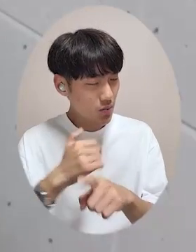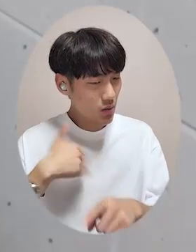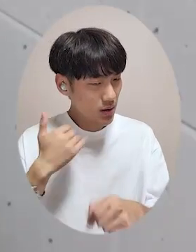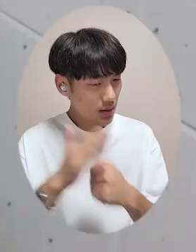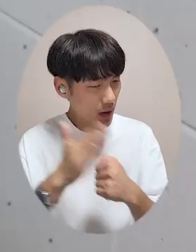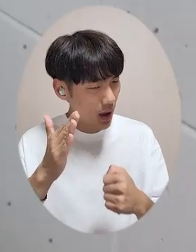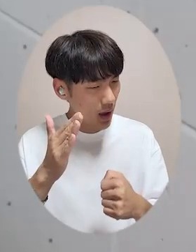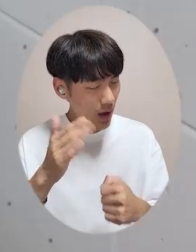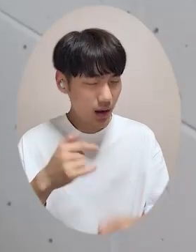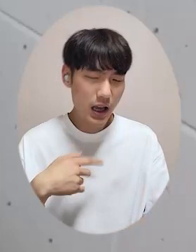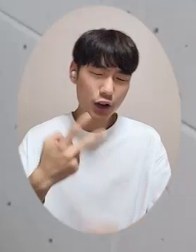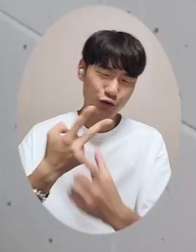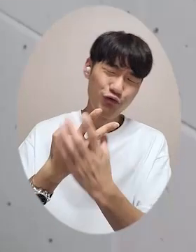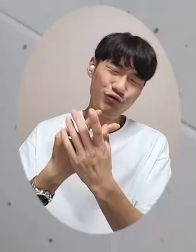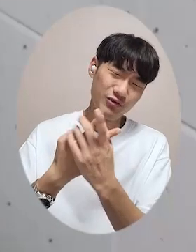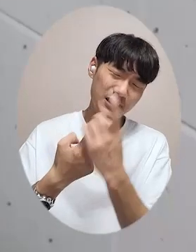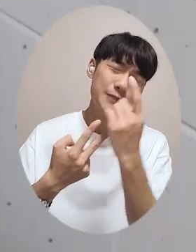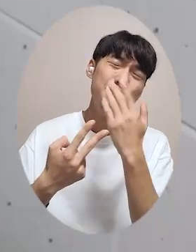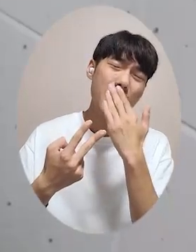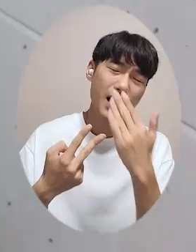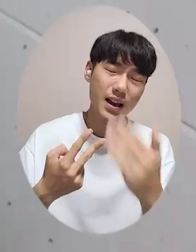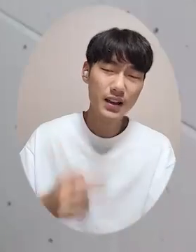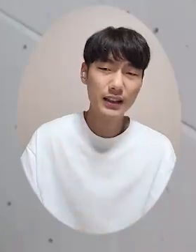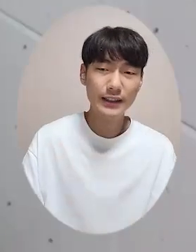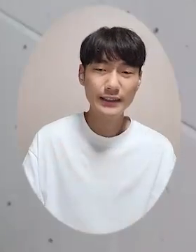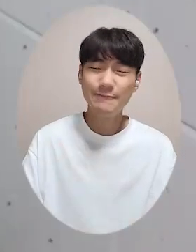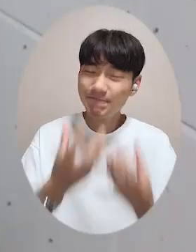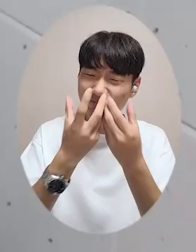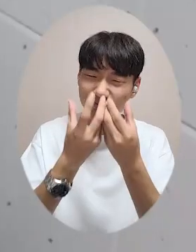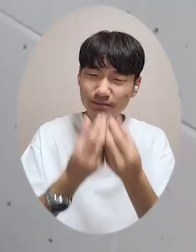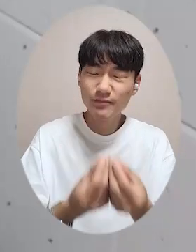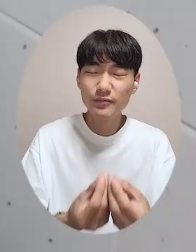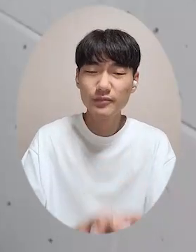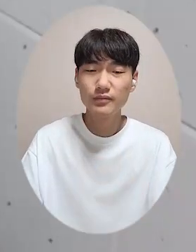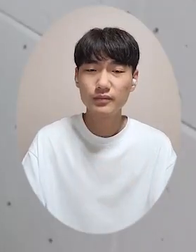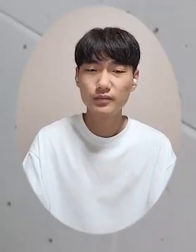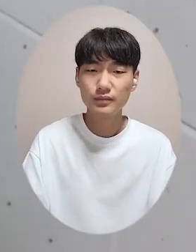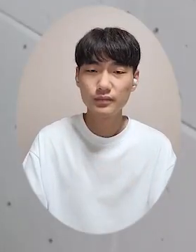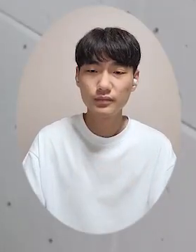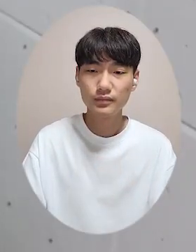있겠네요. 가능이 되긴 하는데 일단은 대표적인 그러니까 예시를 들면은